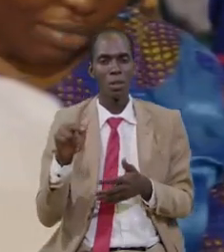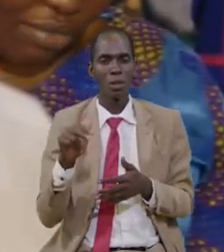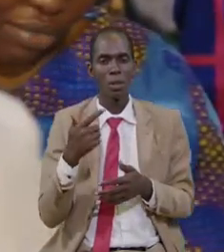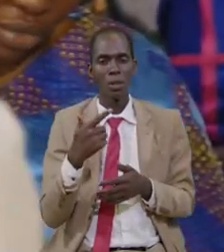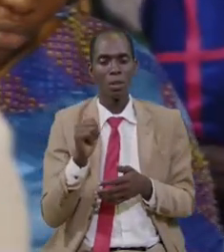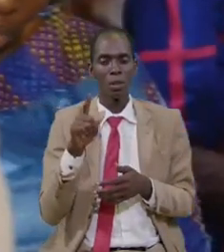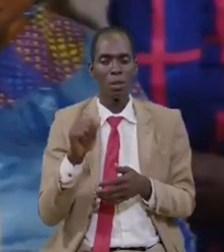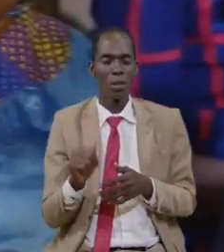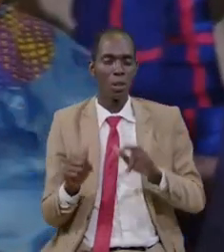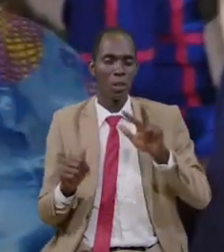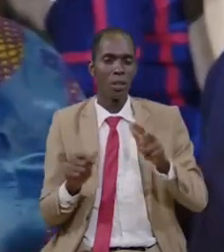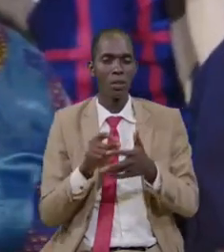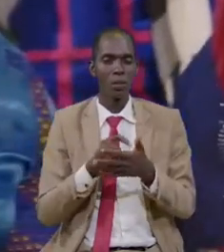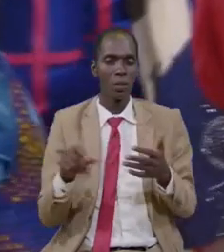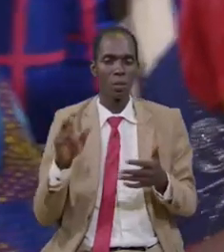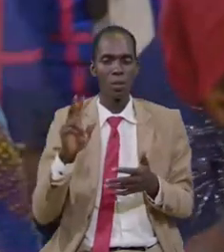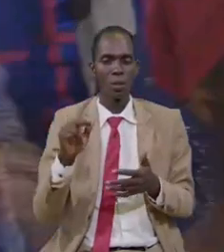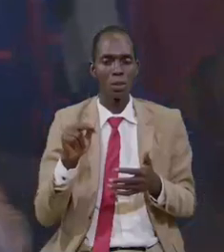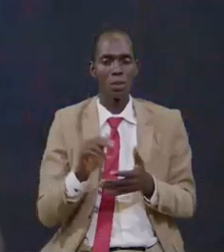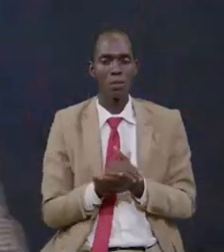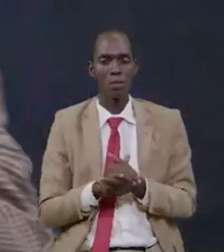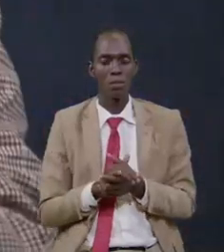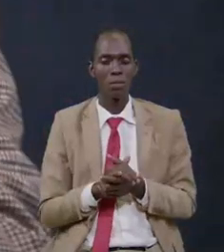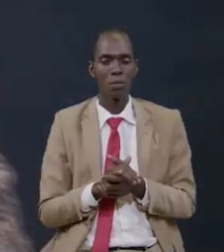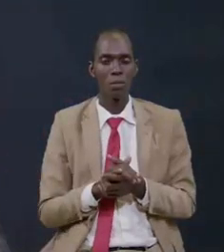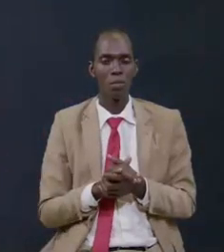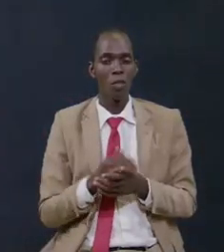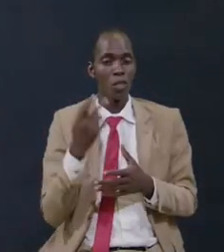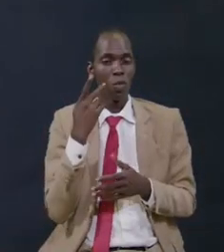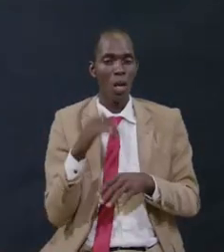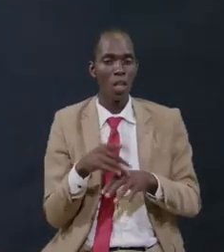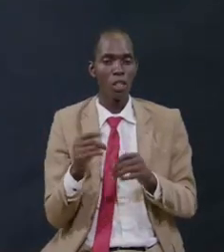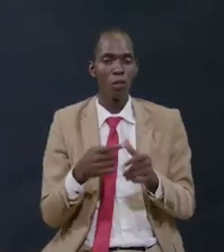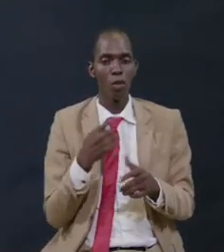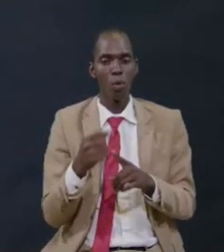Galates, chapitre 3, 13. Voyez le premier mot, Christ.